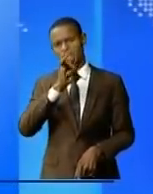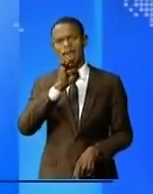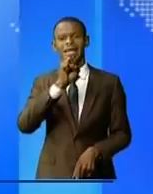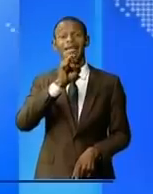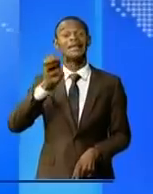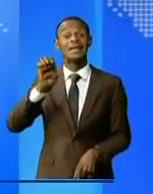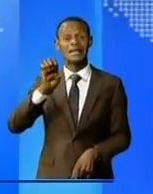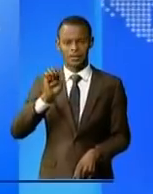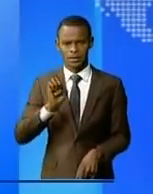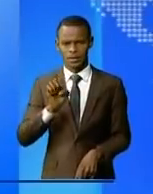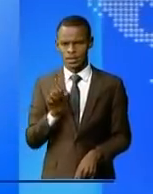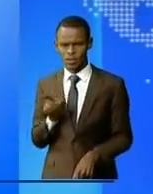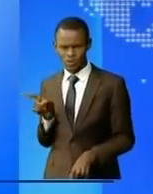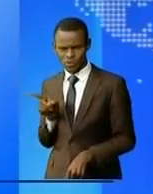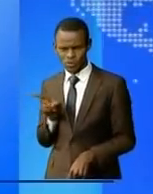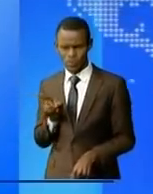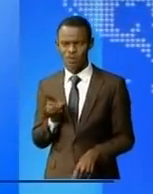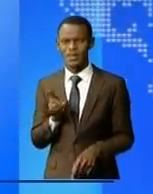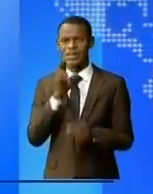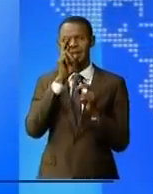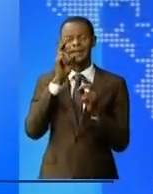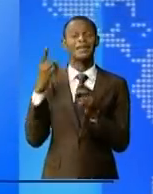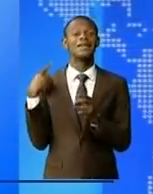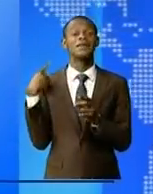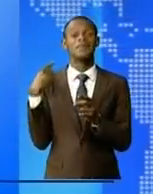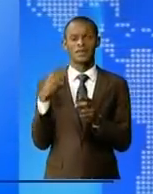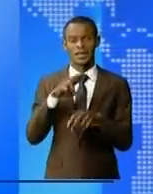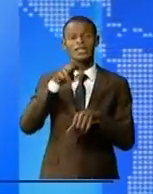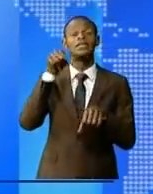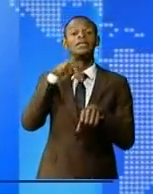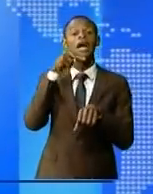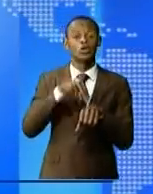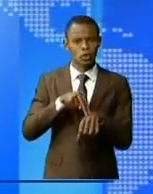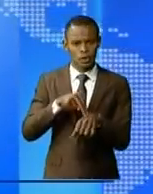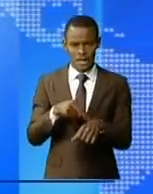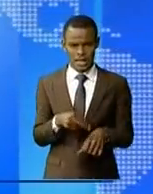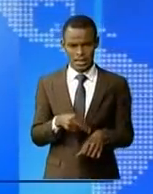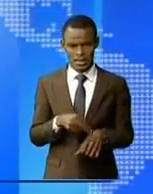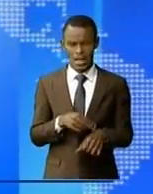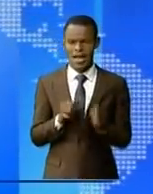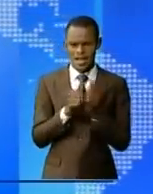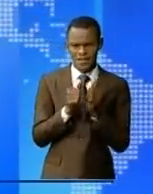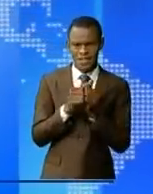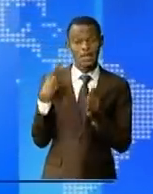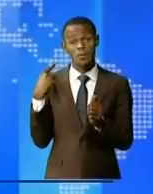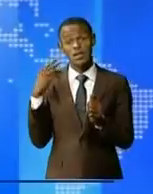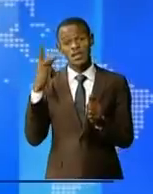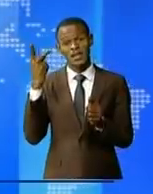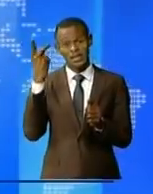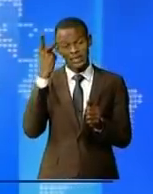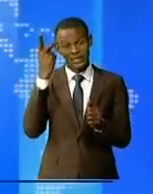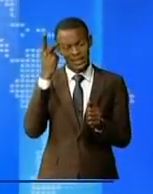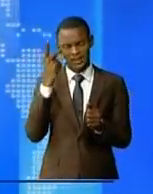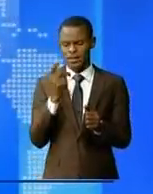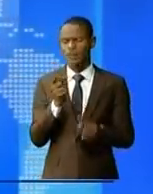députés nationaux de la ville de Kinshasa lui apportent un soutien total pour avoir résolu un problème d'eau